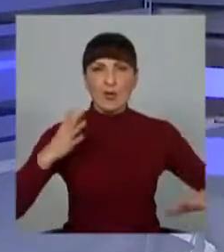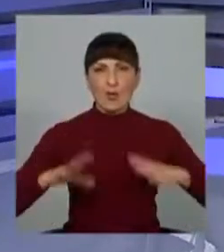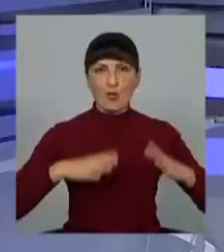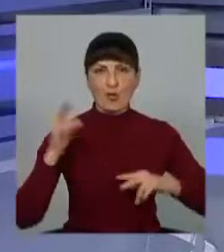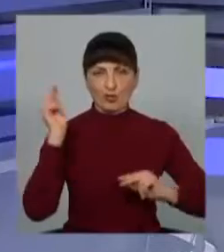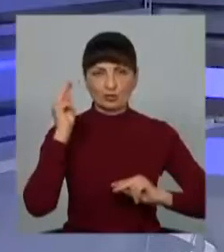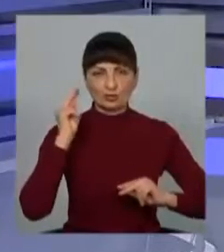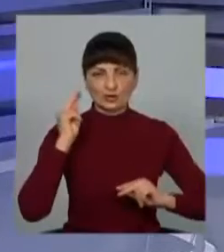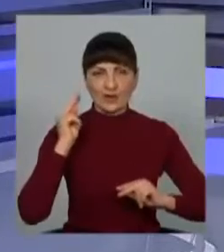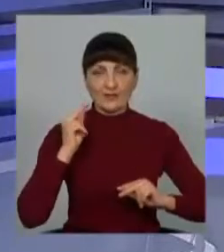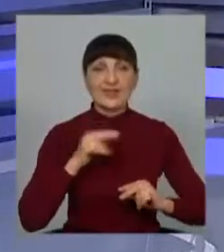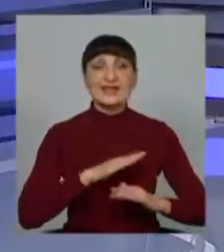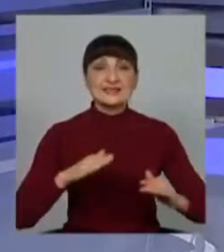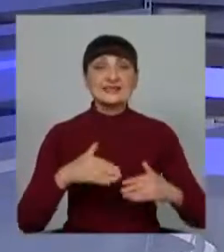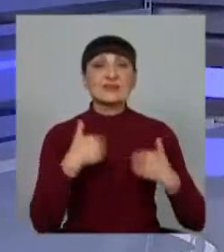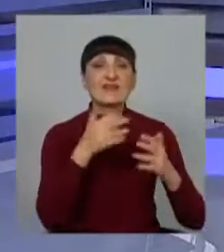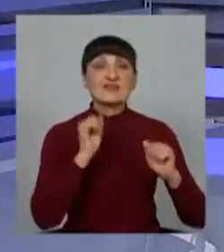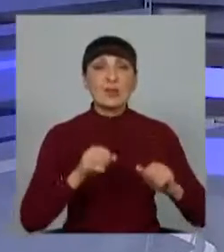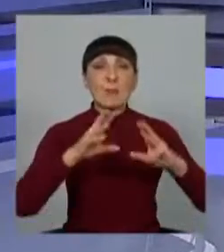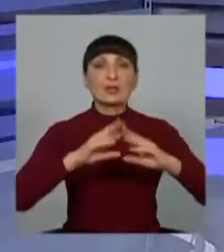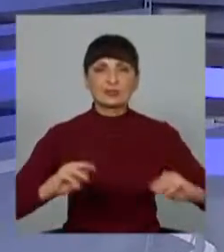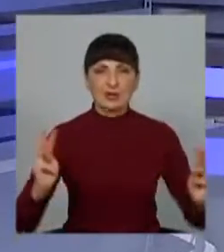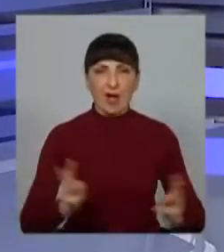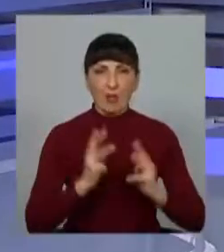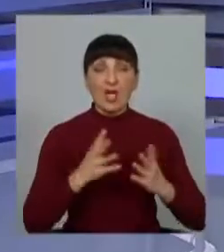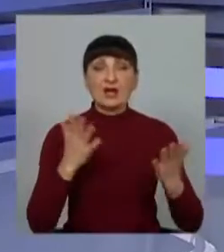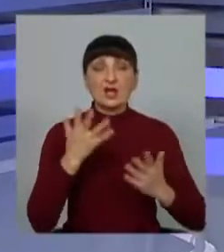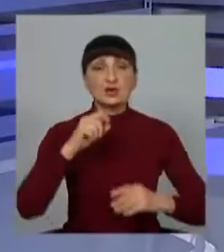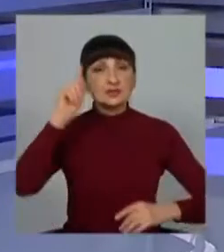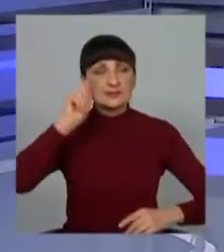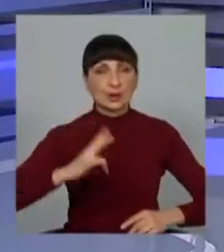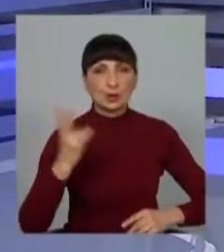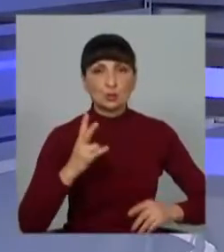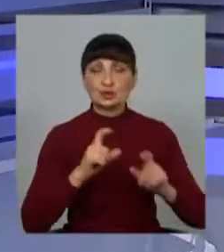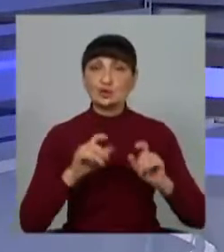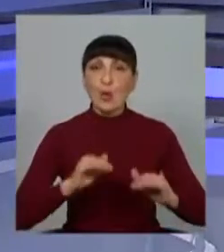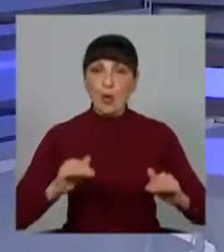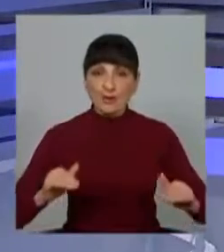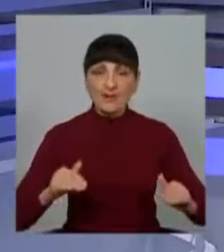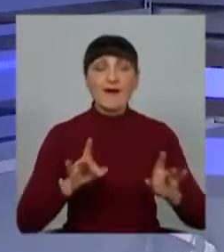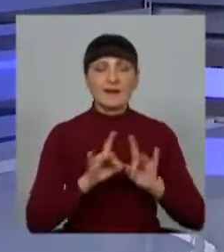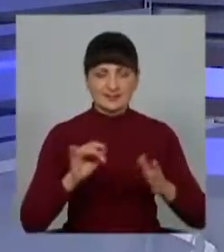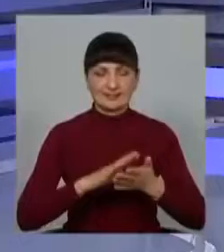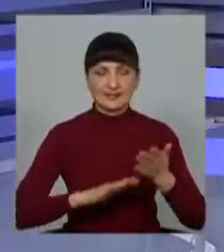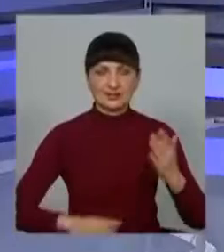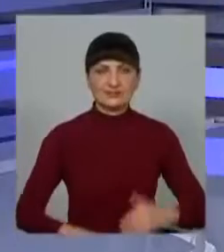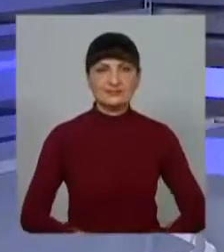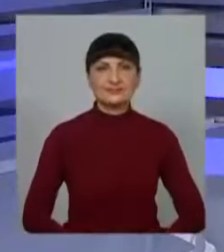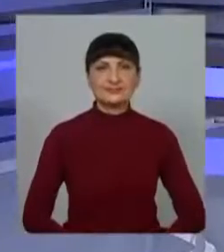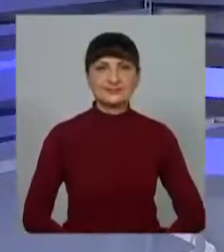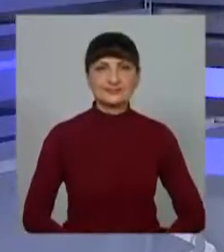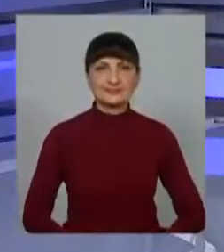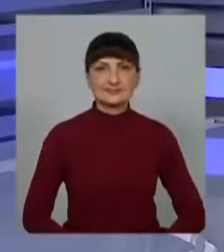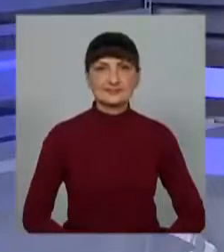Детям дали возможность потушить огонь. Какие еще жизненно важные уроки освоили школьники, сегодня расскажет коллега Дамир